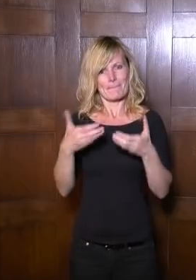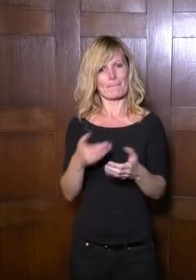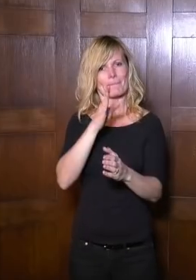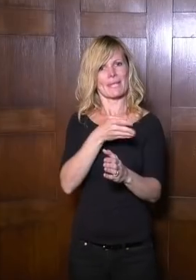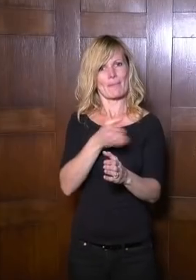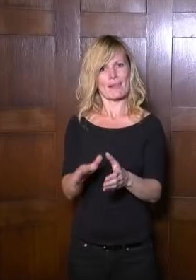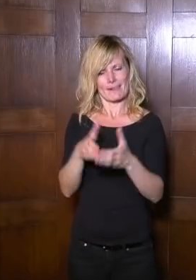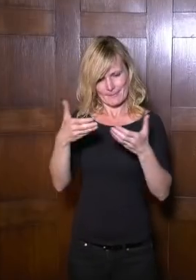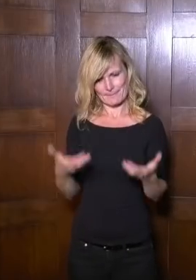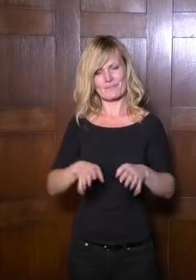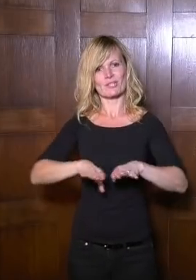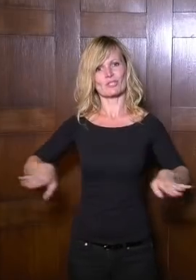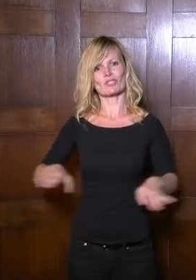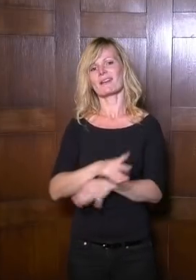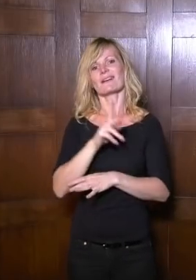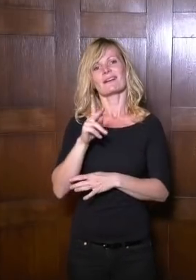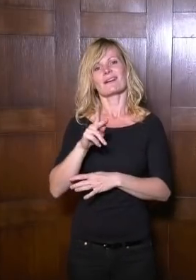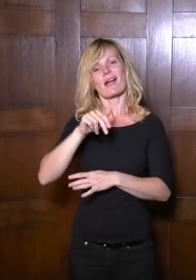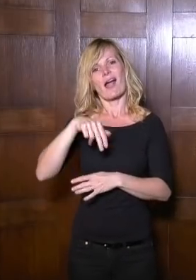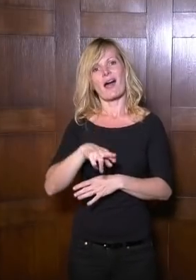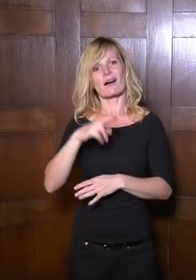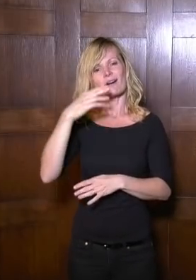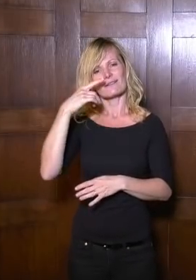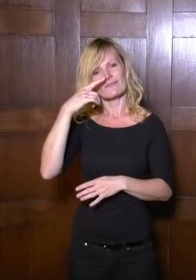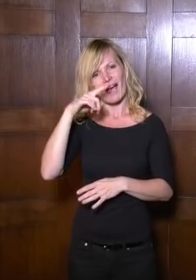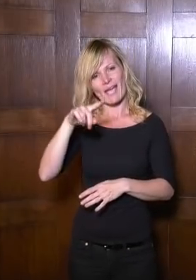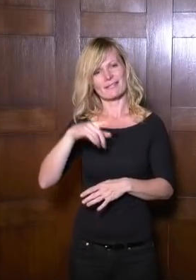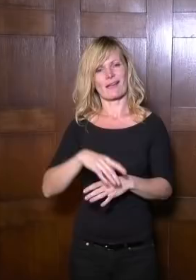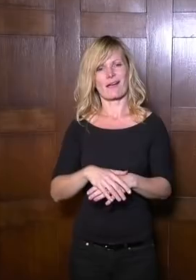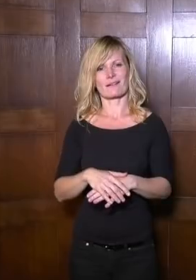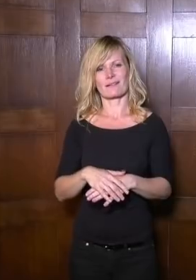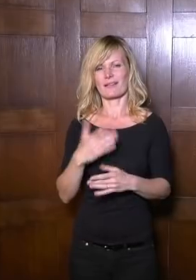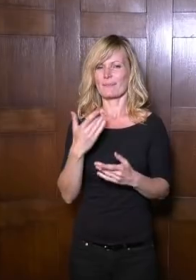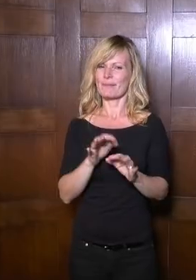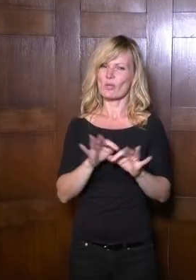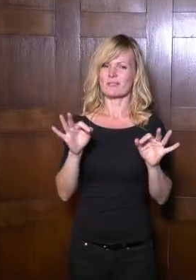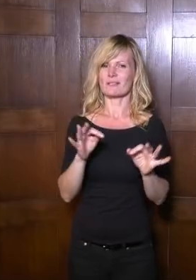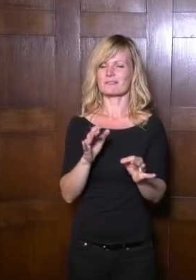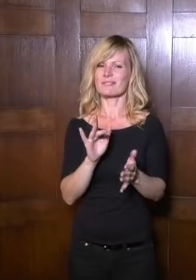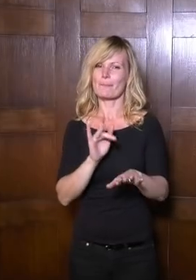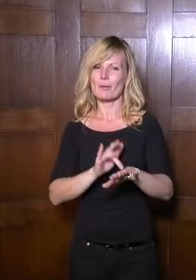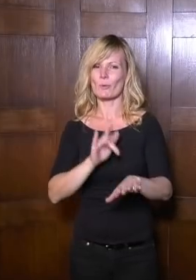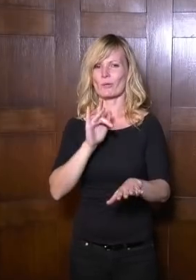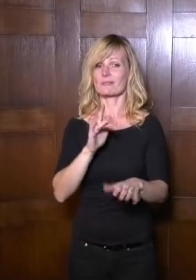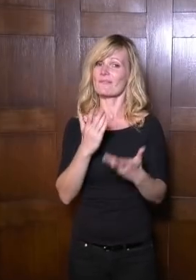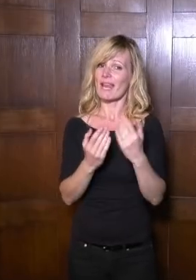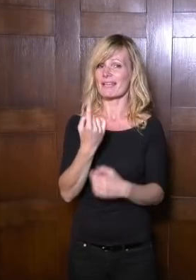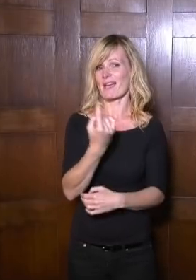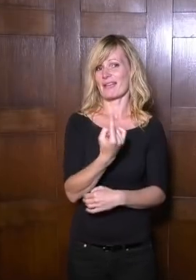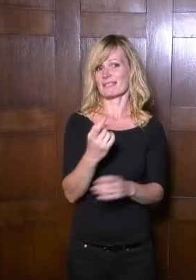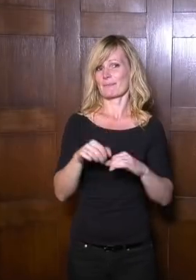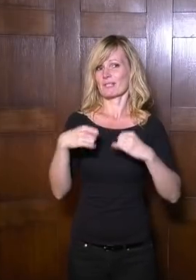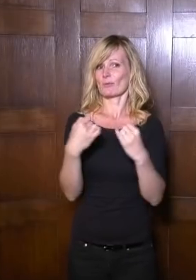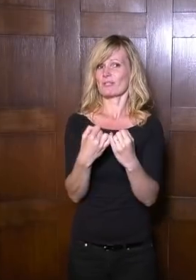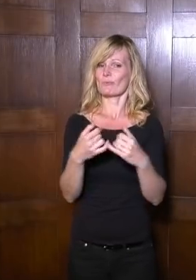ganz besonderen und für viele auch sehr berührenden, wenn auch sehr einsamen Situation gefeiert. Also